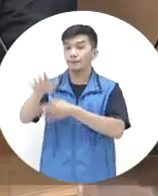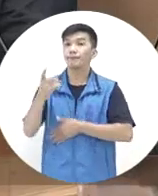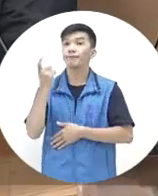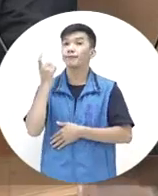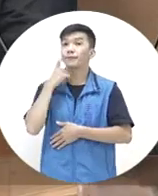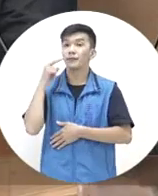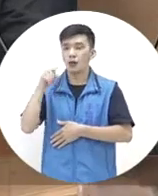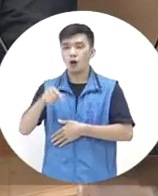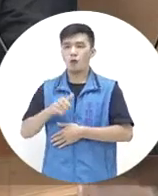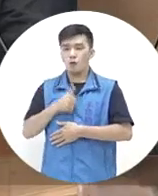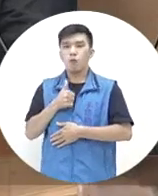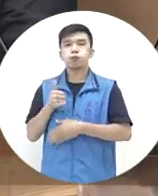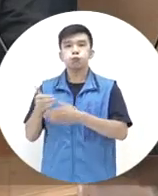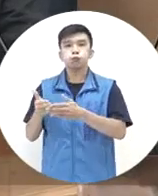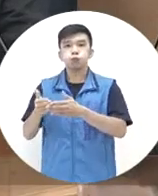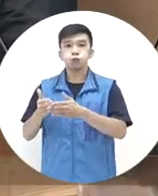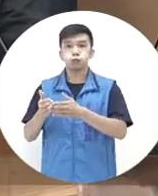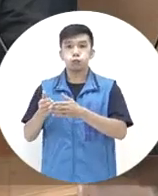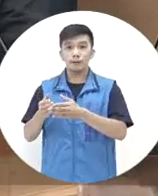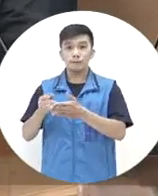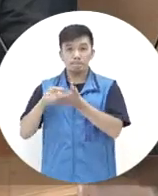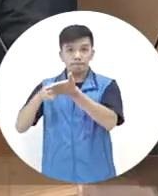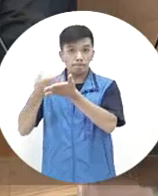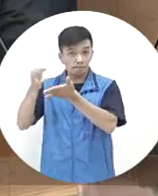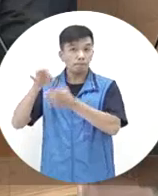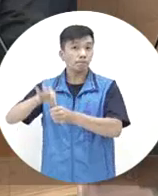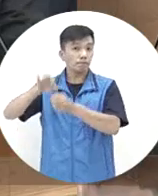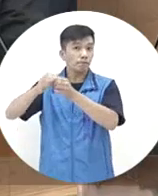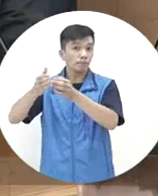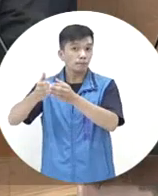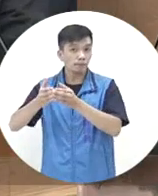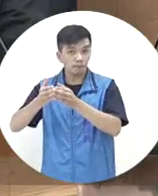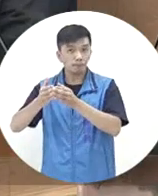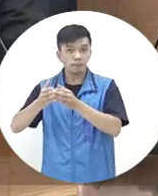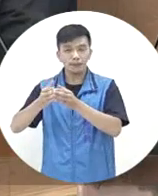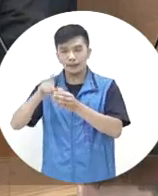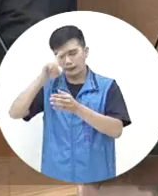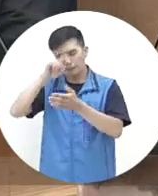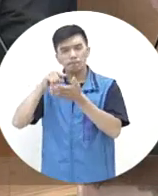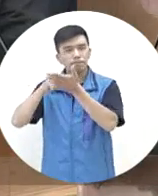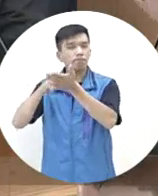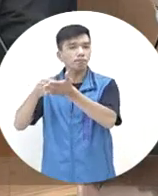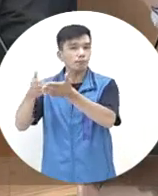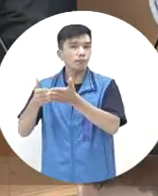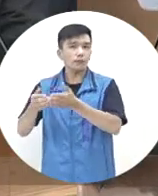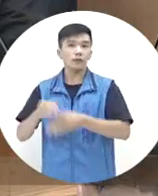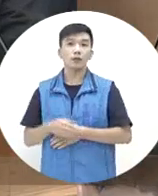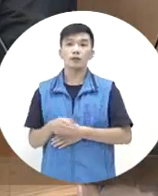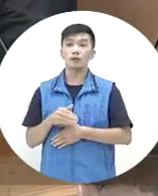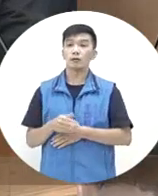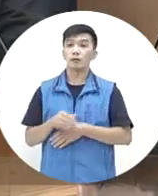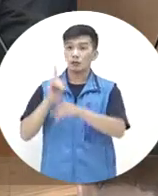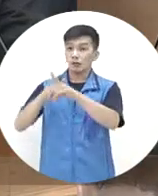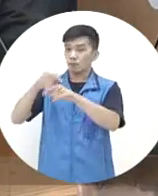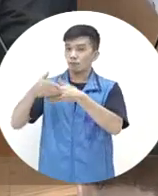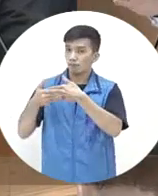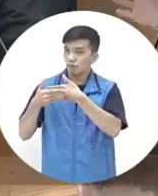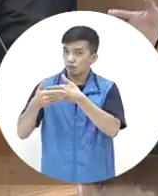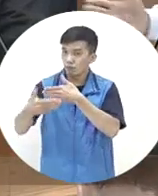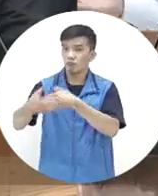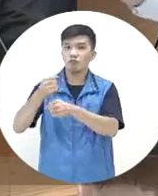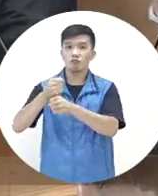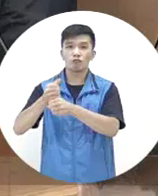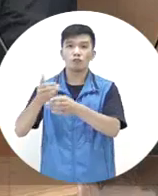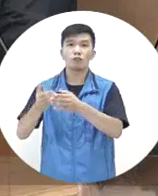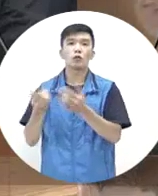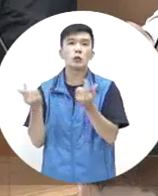需要办追加预算的话，一定要来叫办追加预算，我们要走正常程序啦，哦，不要说每